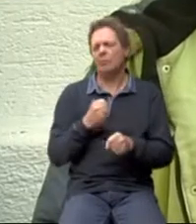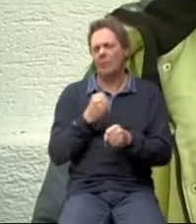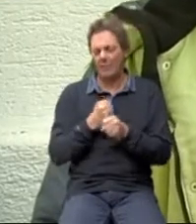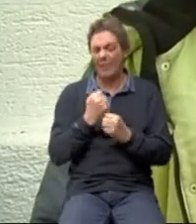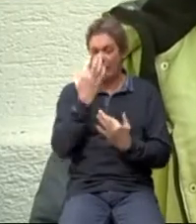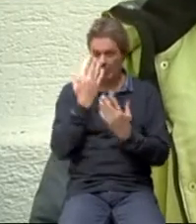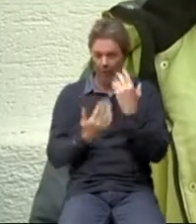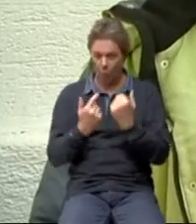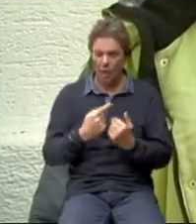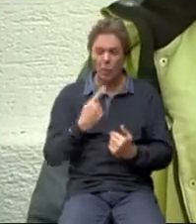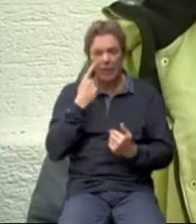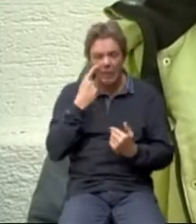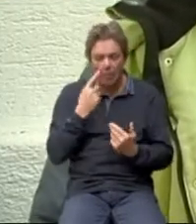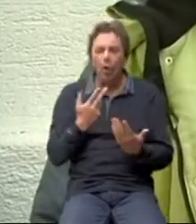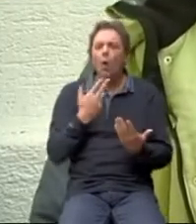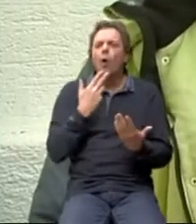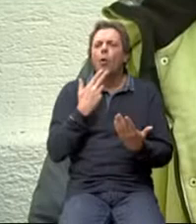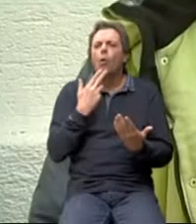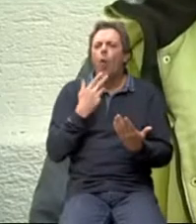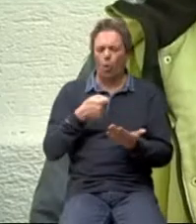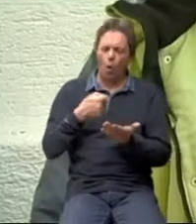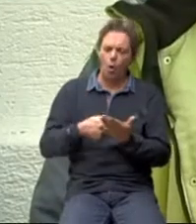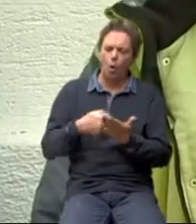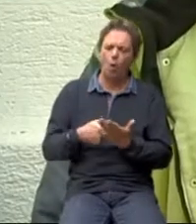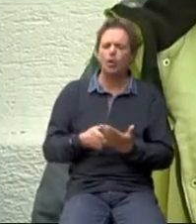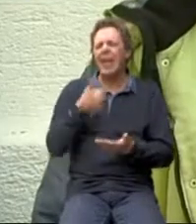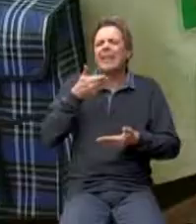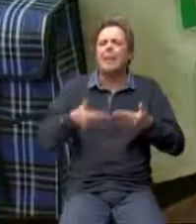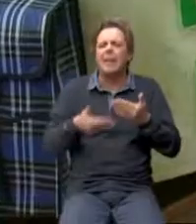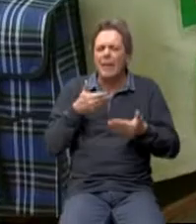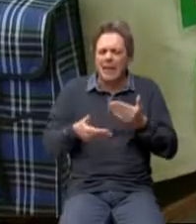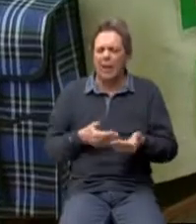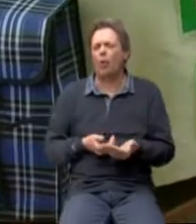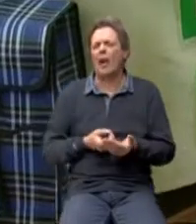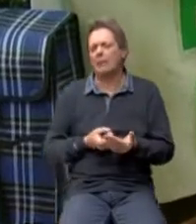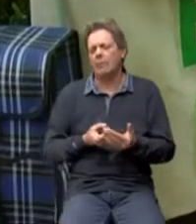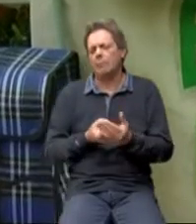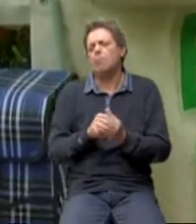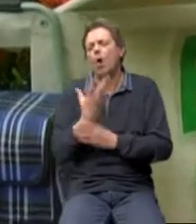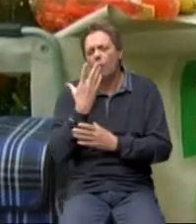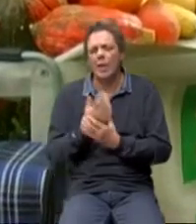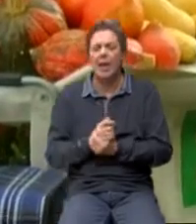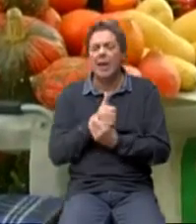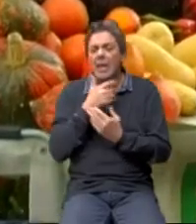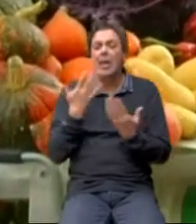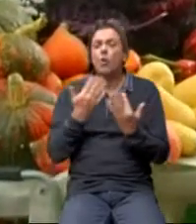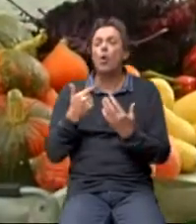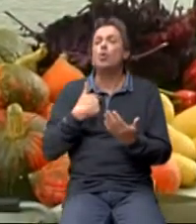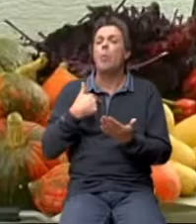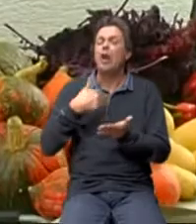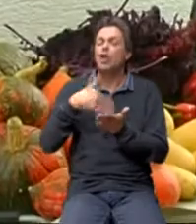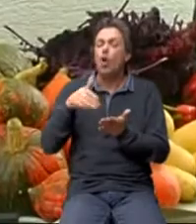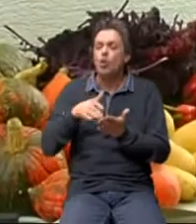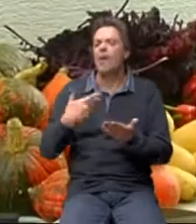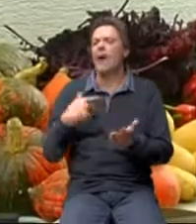kalkulaciju, da vidimo koliko je koštanja, znači koliko nas košta 1 kg da proizvedemo recimo neke robe i koliko su nam troškovi dok je